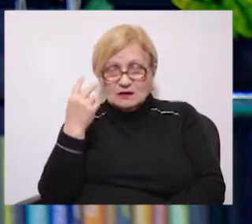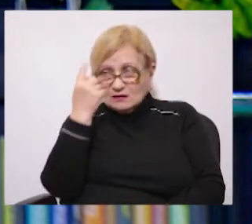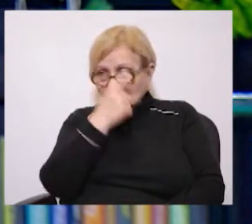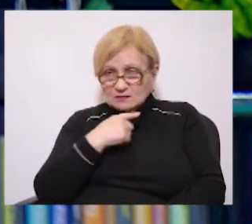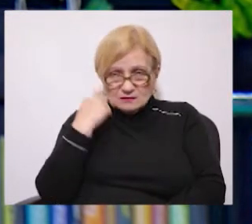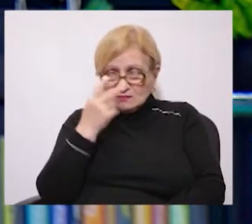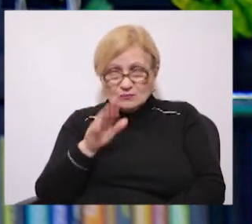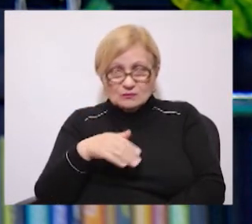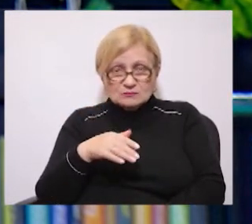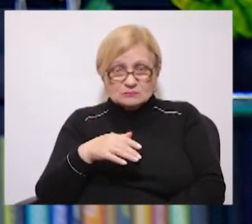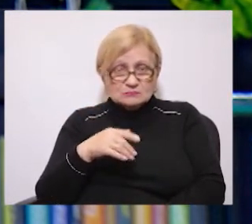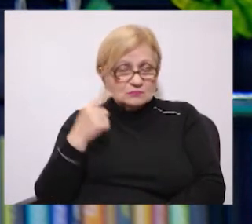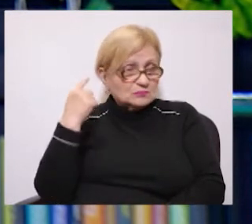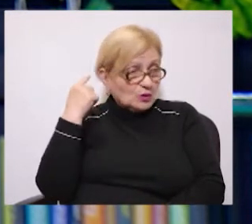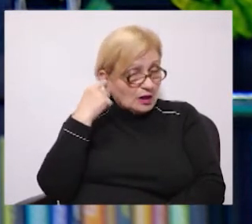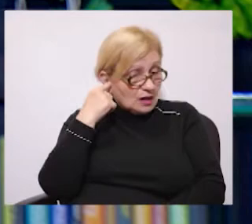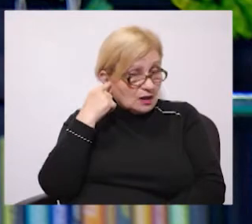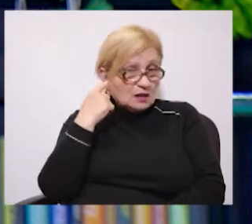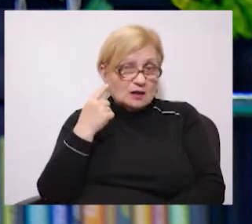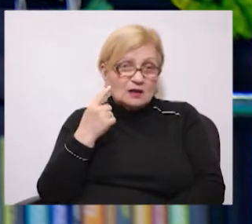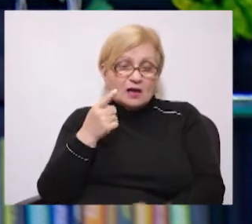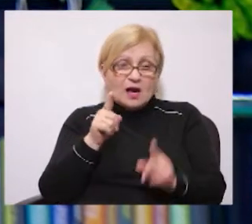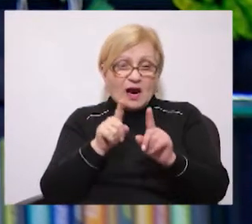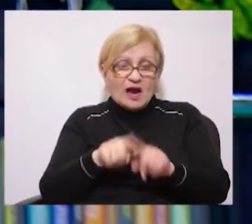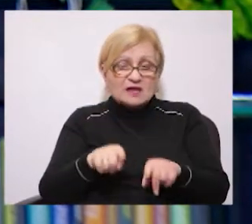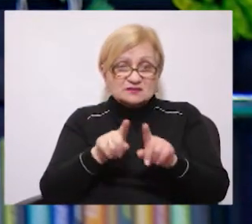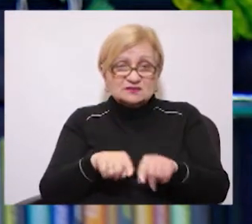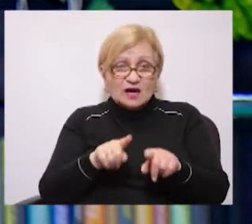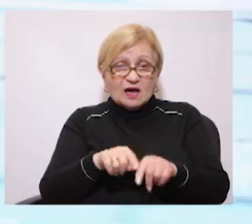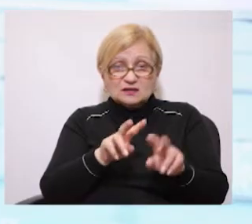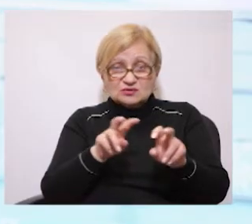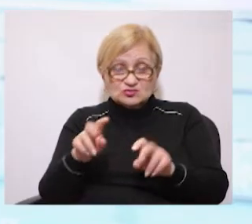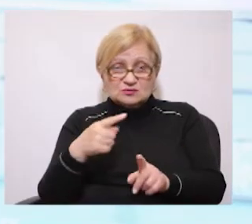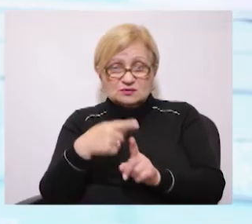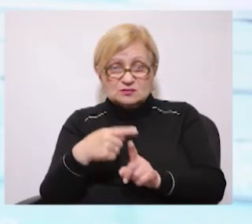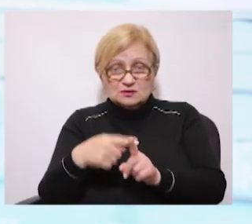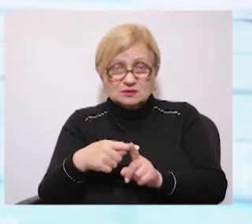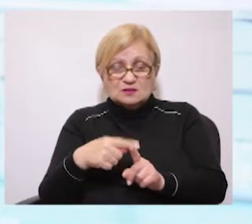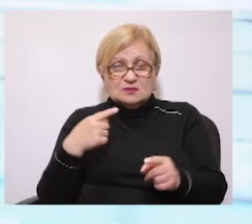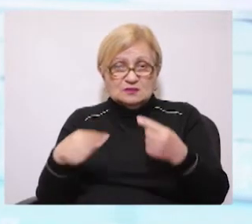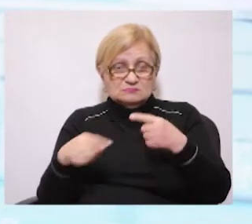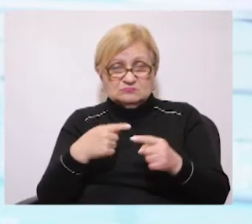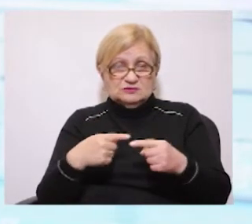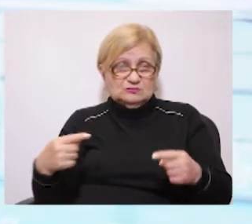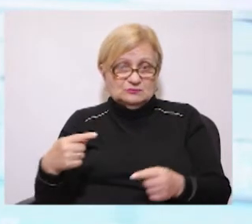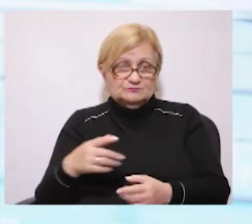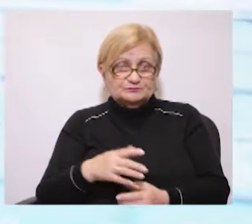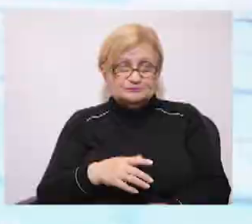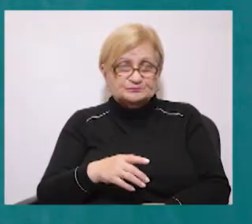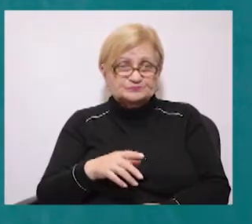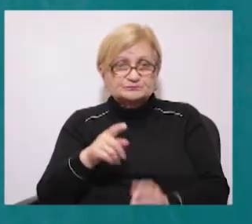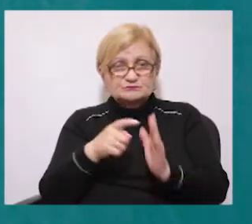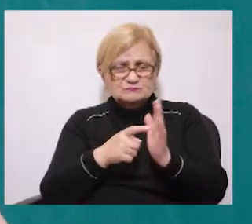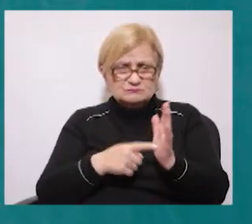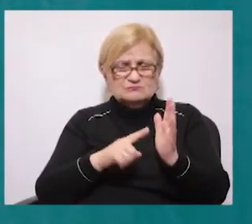მისი გამომეტყველება, რომ ყურში ჩაგესმება, ერთი და იგივე ნიშნიანები დადებითი, სხვადასხვა ნიშნები უარყოფითი. ხო დამთავრდა გამრავლება და